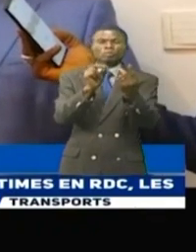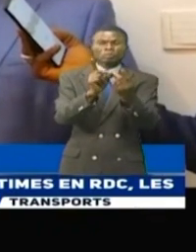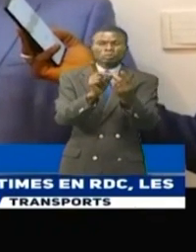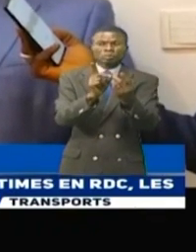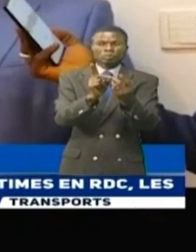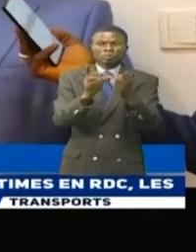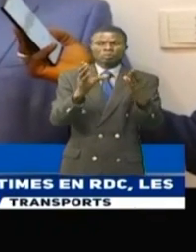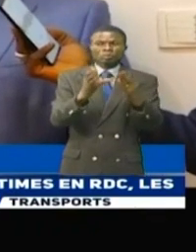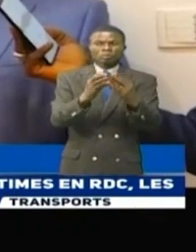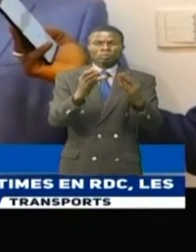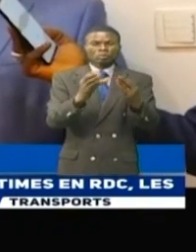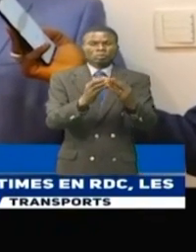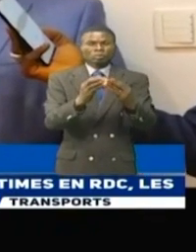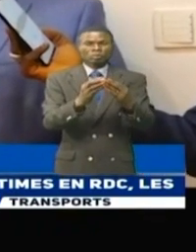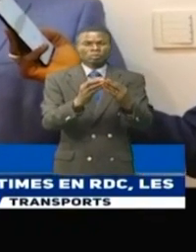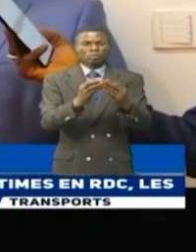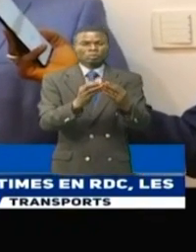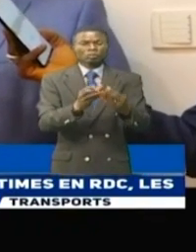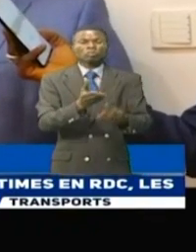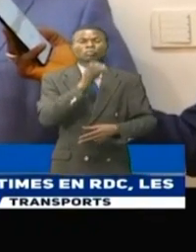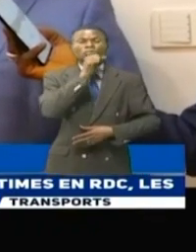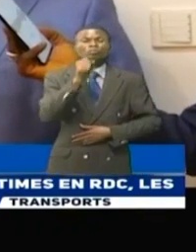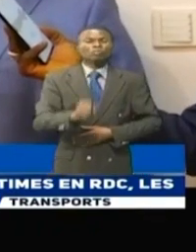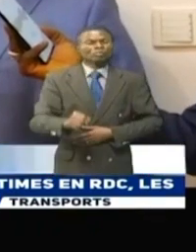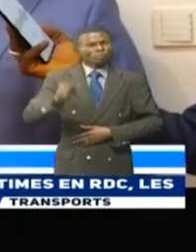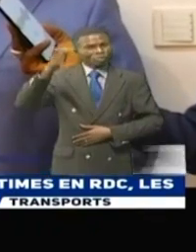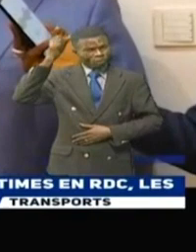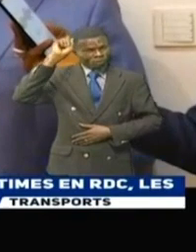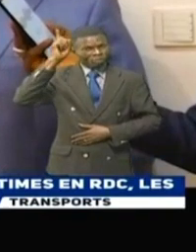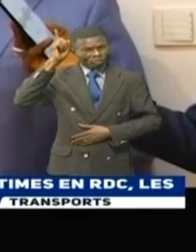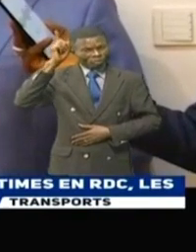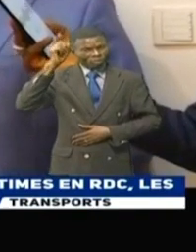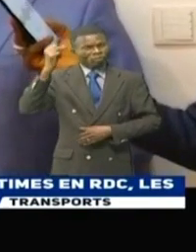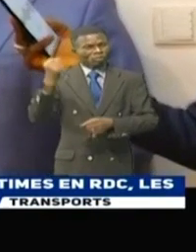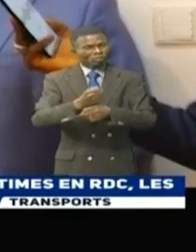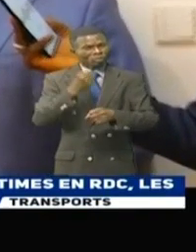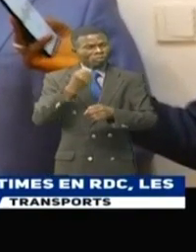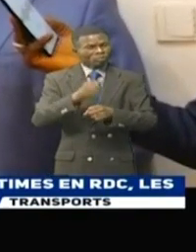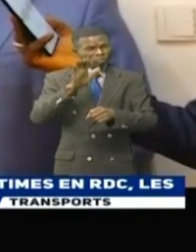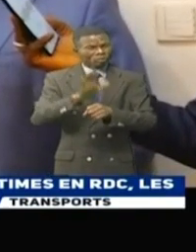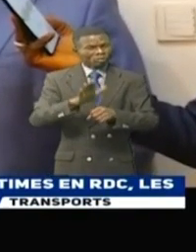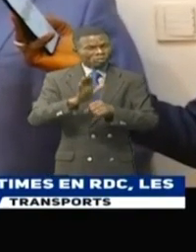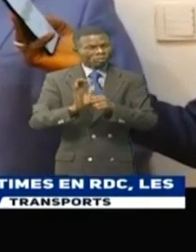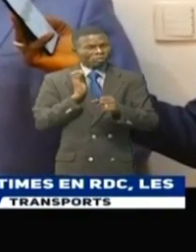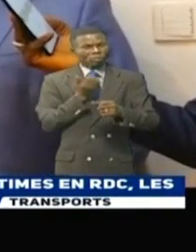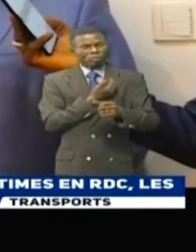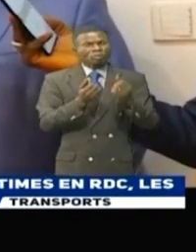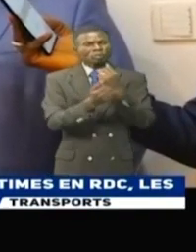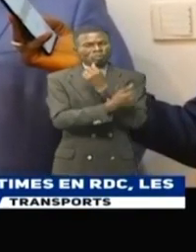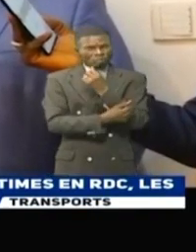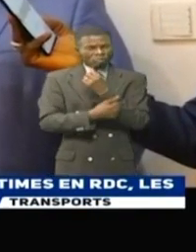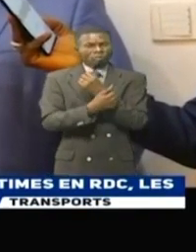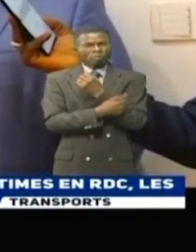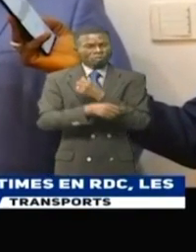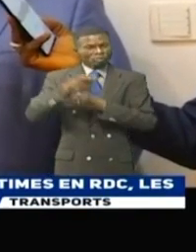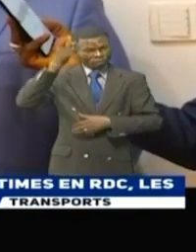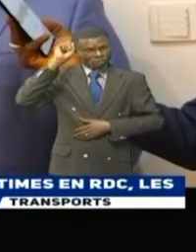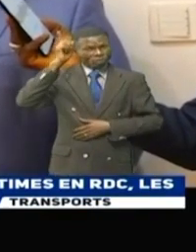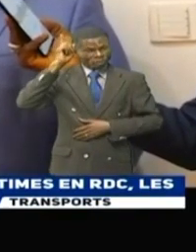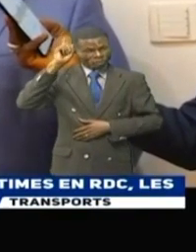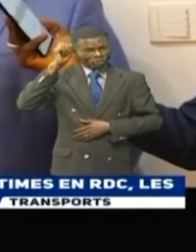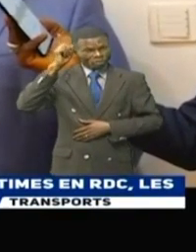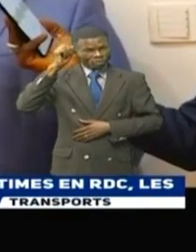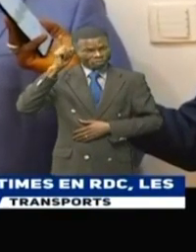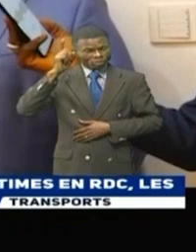avec le vieux loup, ceux qui ont quand même marqué l'histoire avec